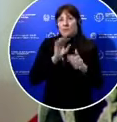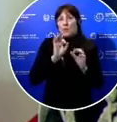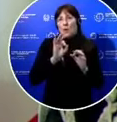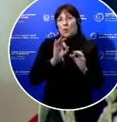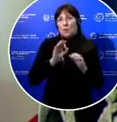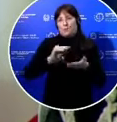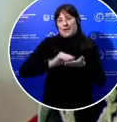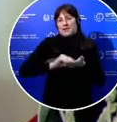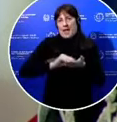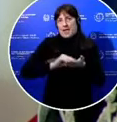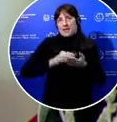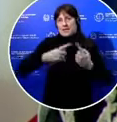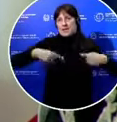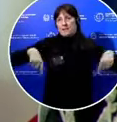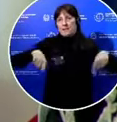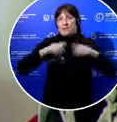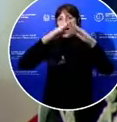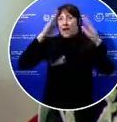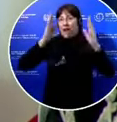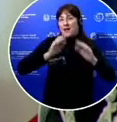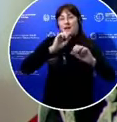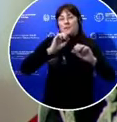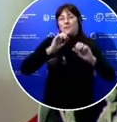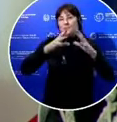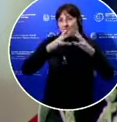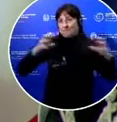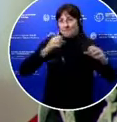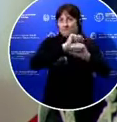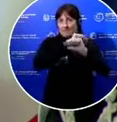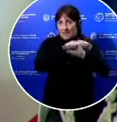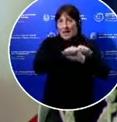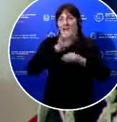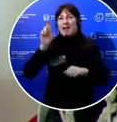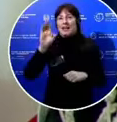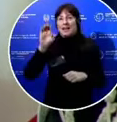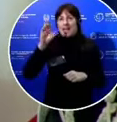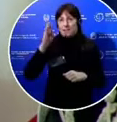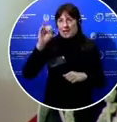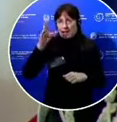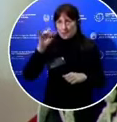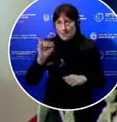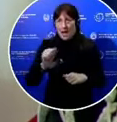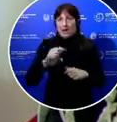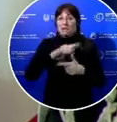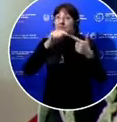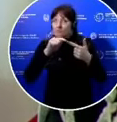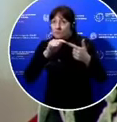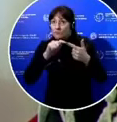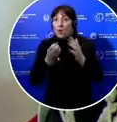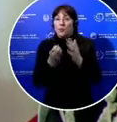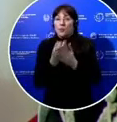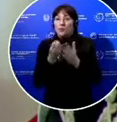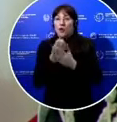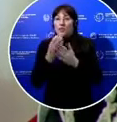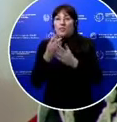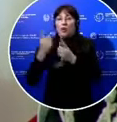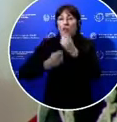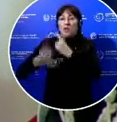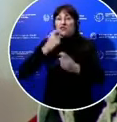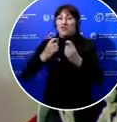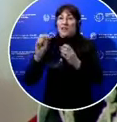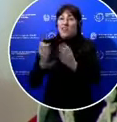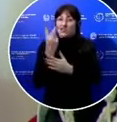tenuto presso la casa circondariale di Rebibbia, e il tavolo tecnico prodotti di origine vegetale a base di cannabis ad